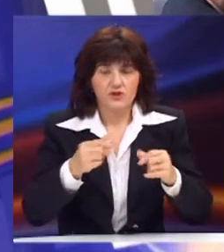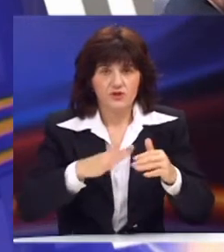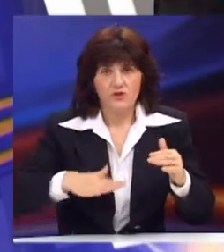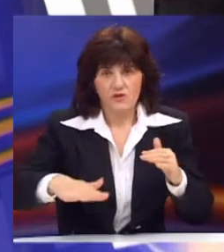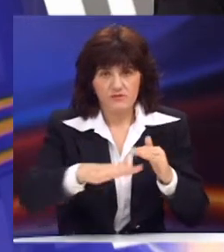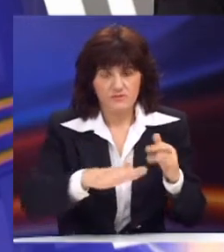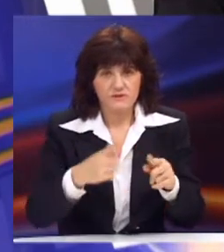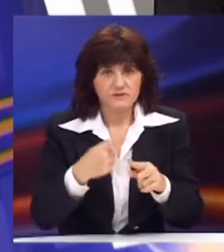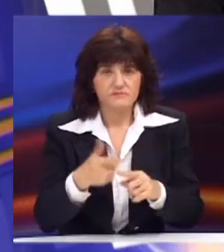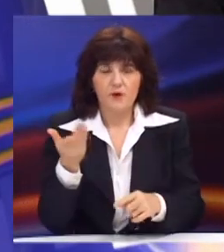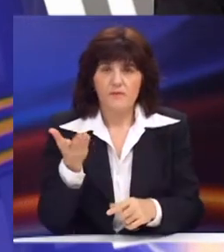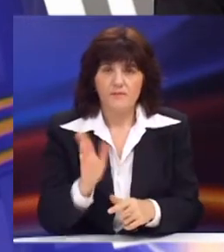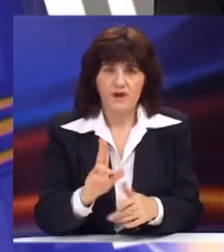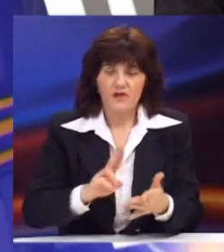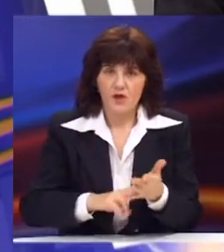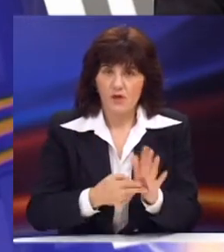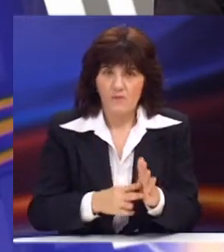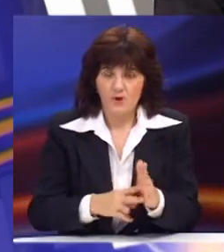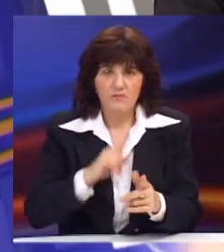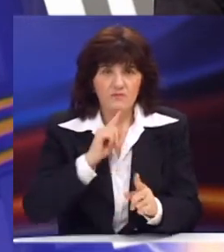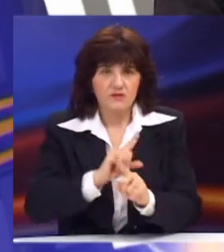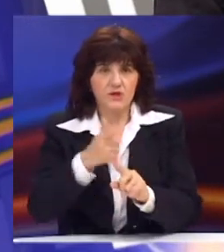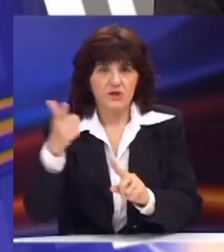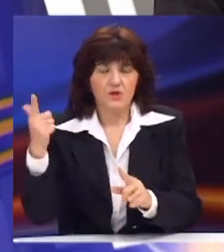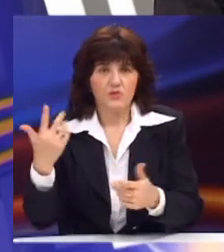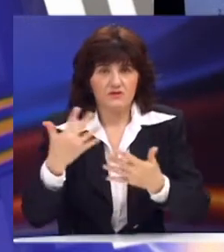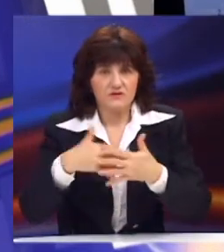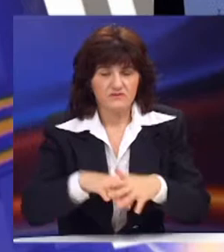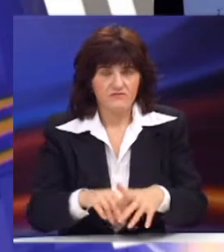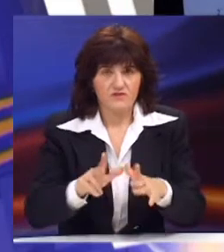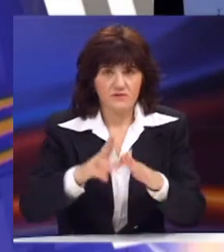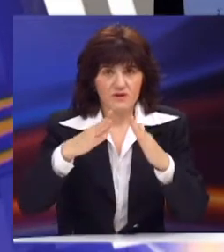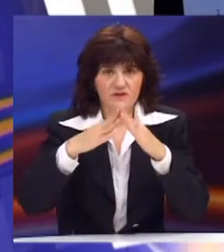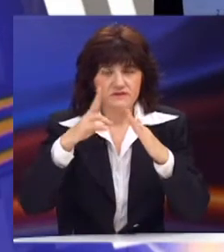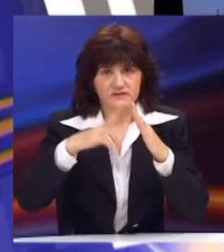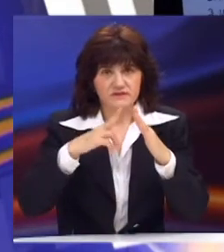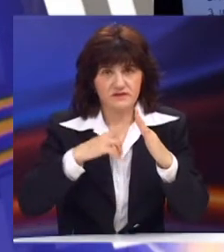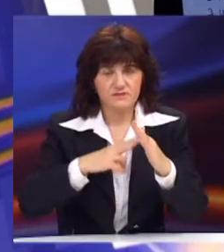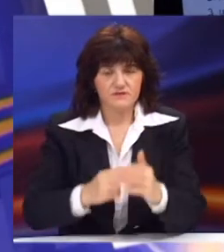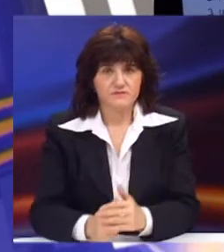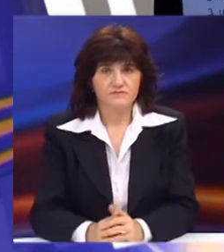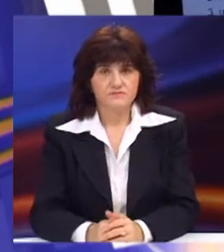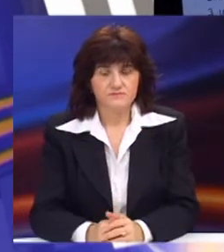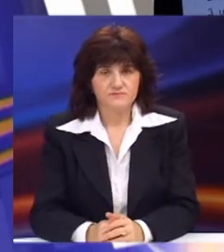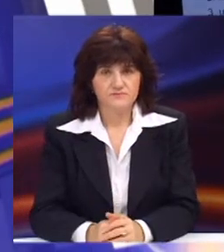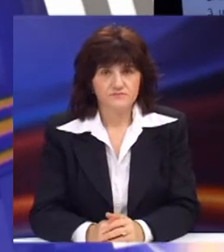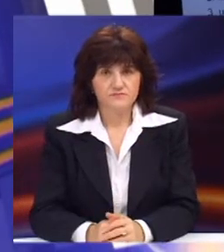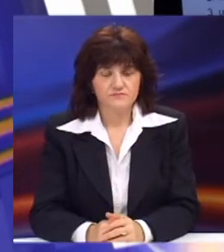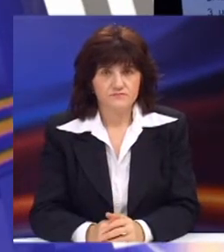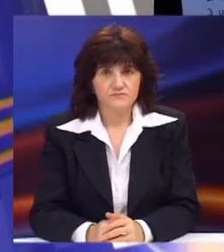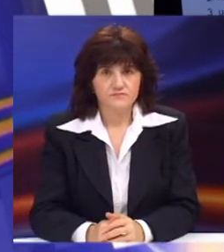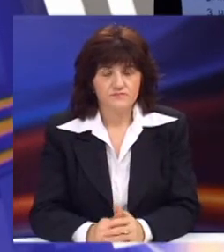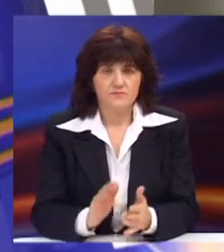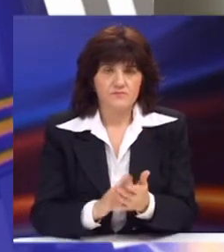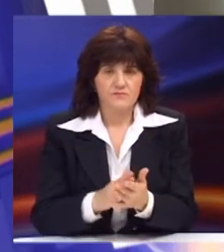domaćem tržištu, što prema njegovoj oceni predstavlja problem ne samo Tondahu, nego i svim ostalim proizvođačima crepa u Srbiji. dok